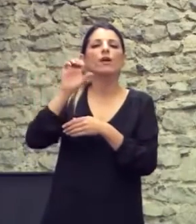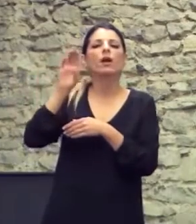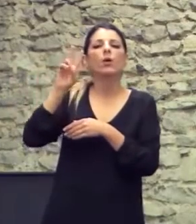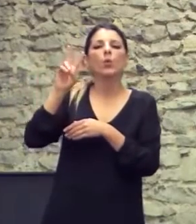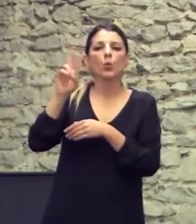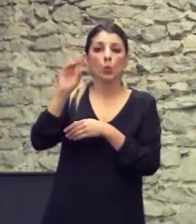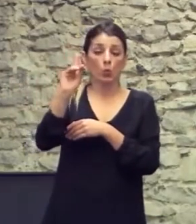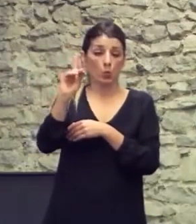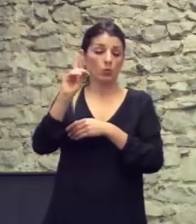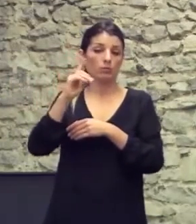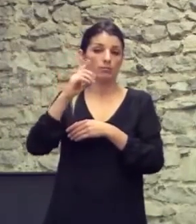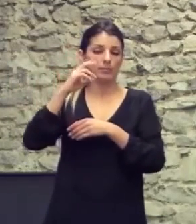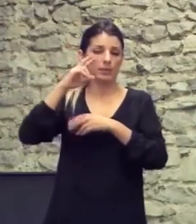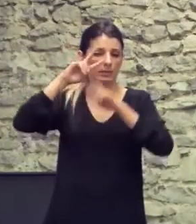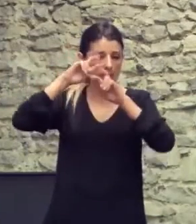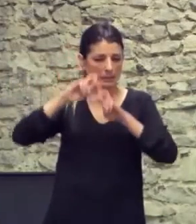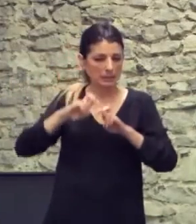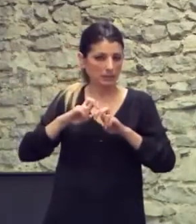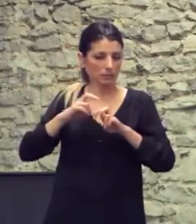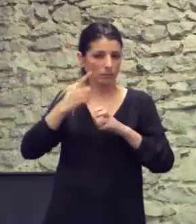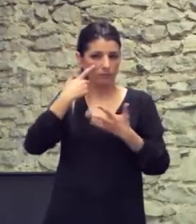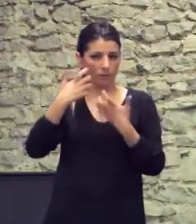behira, gure Freud maiteak esaten zuen